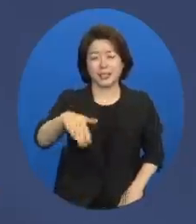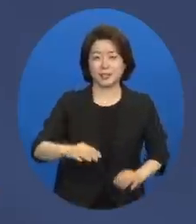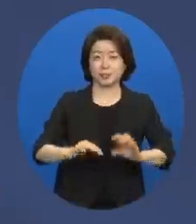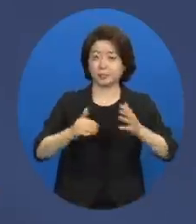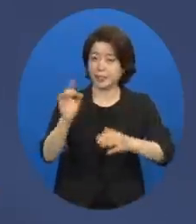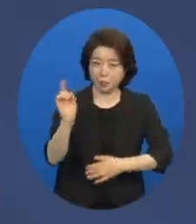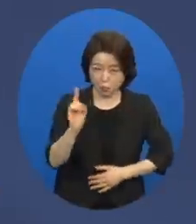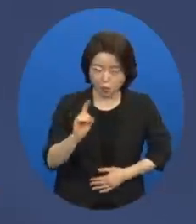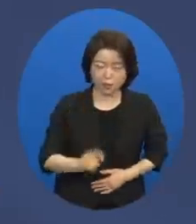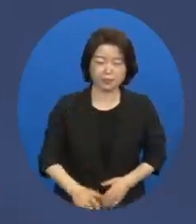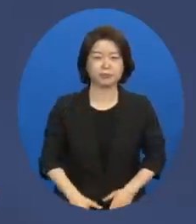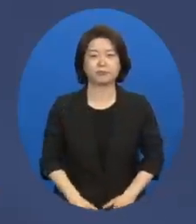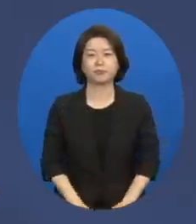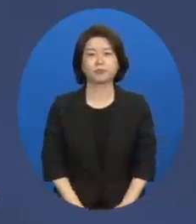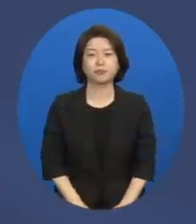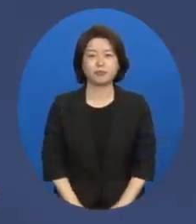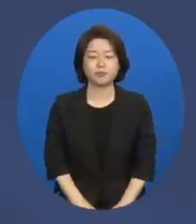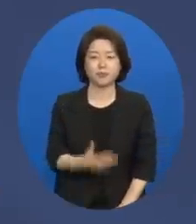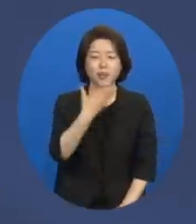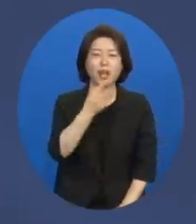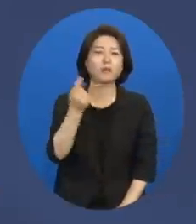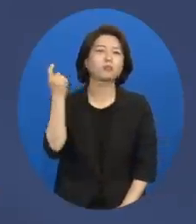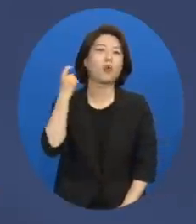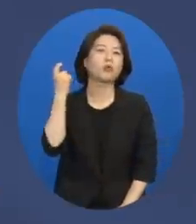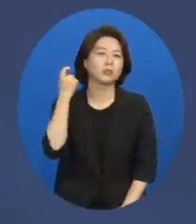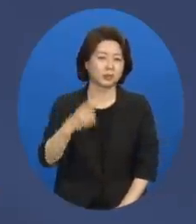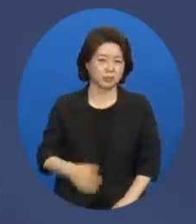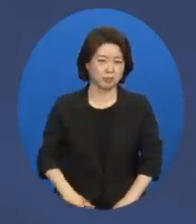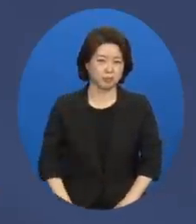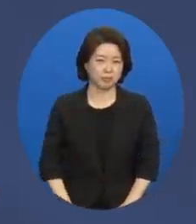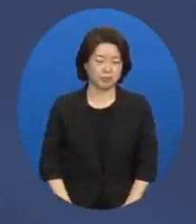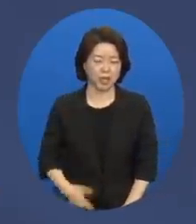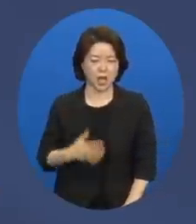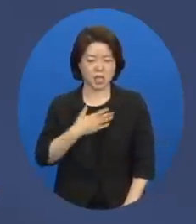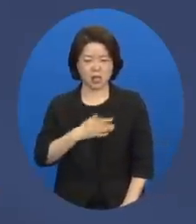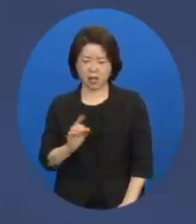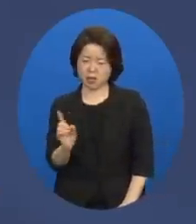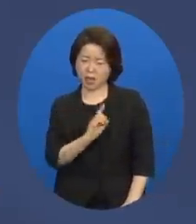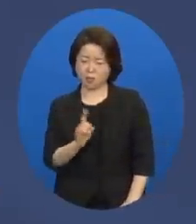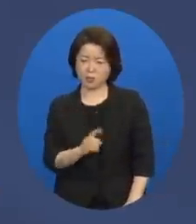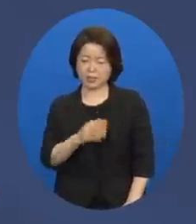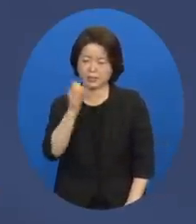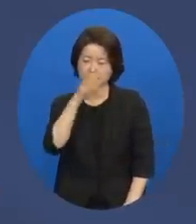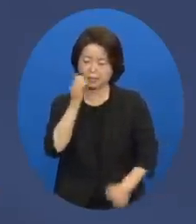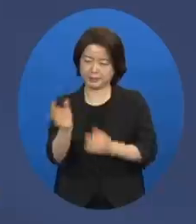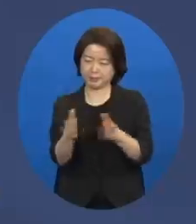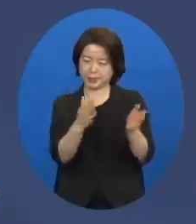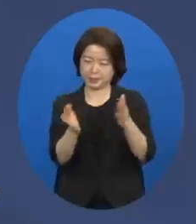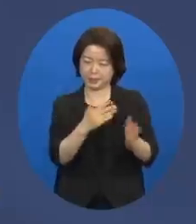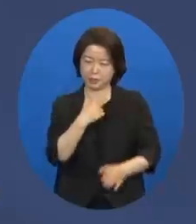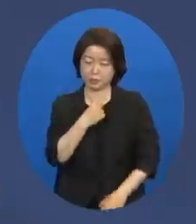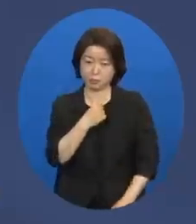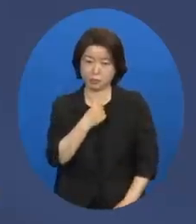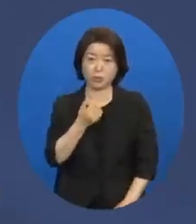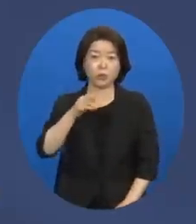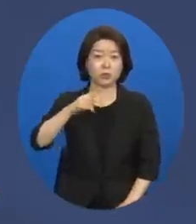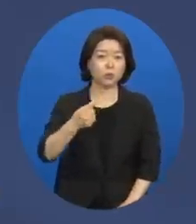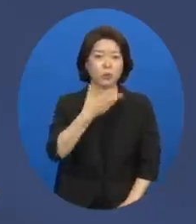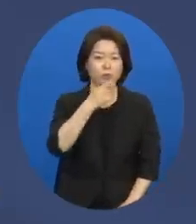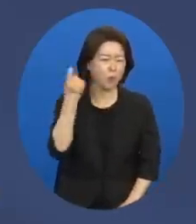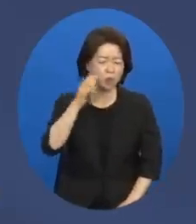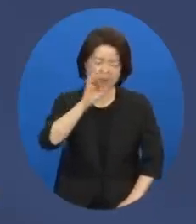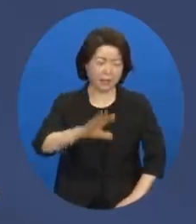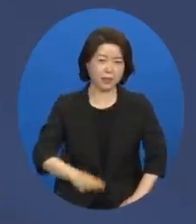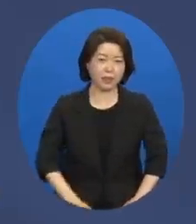세상에 이게 복음이니까 자기가 아무리 그냥 대강 넘어갈래도 복음은 그럴 수가 없거든. 그냥